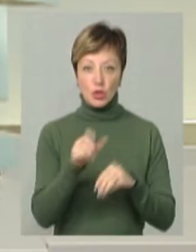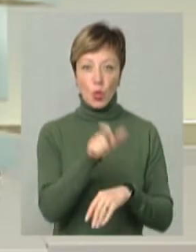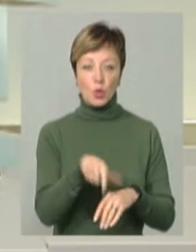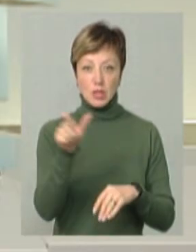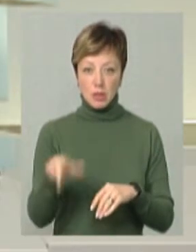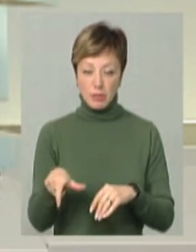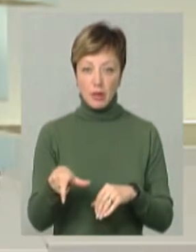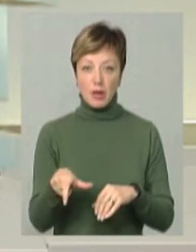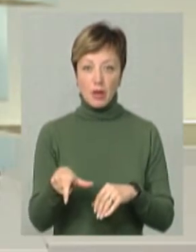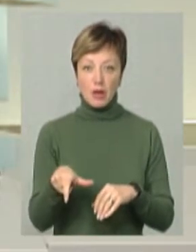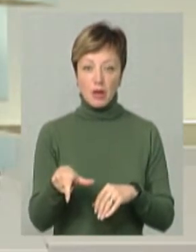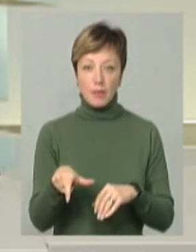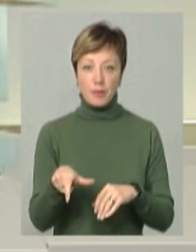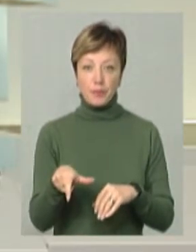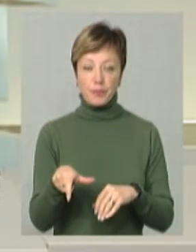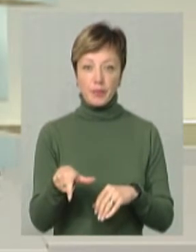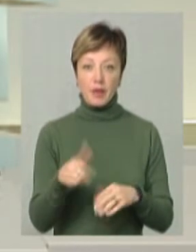осіб